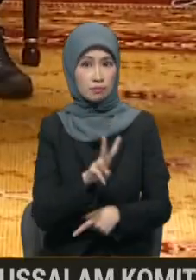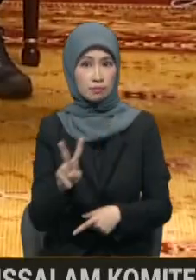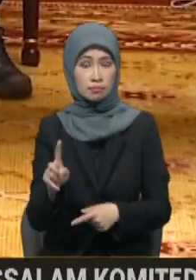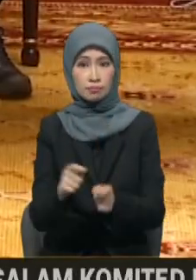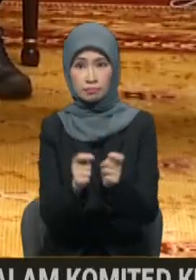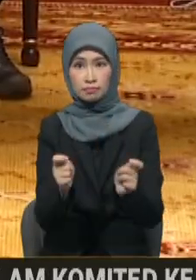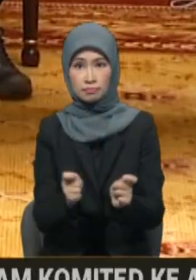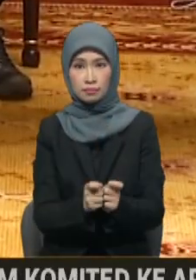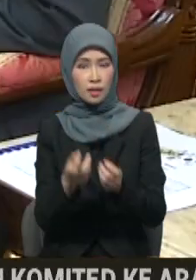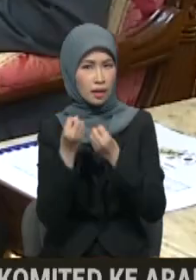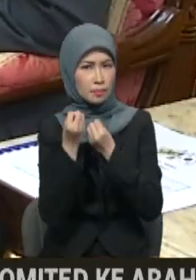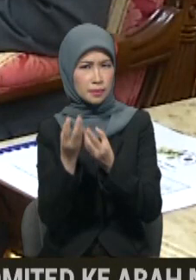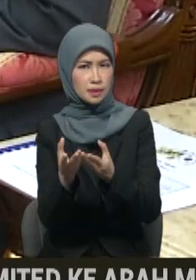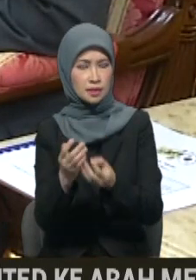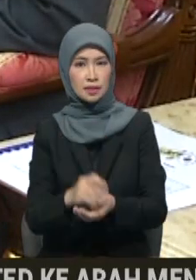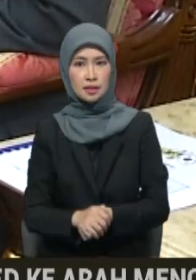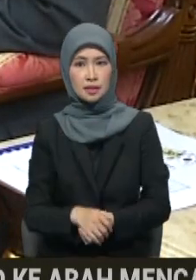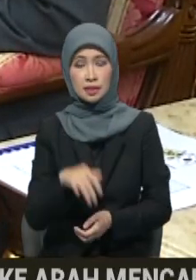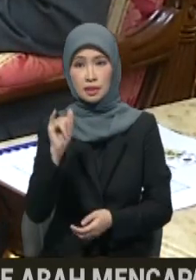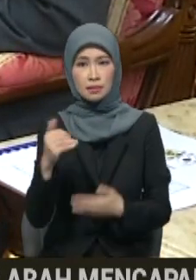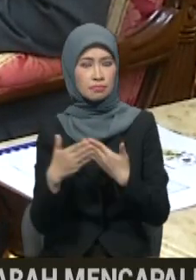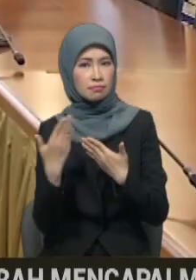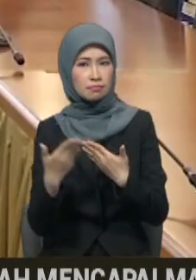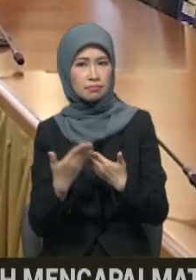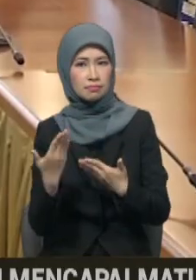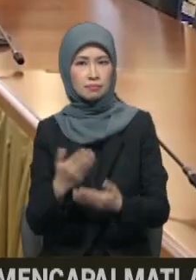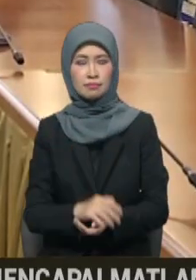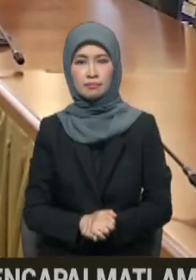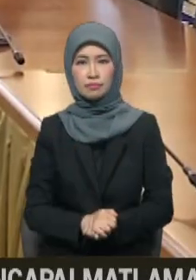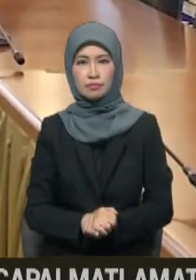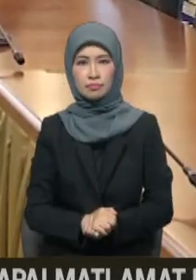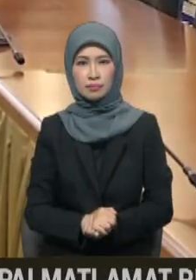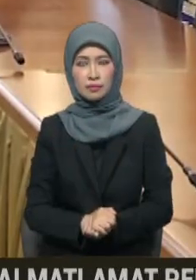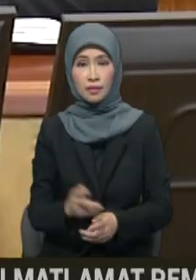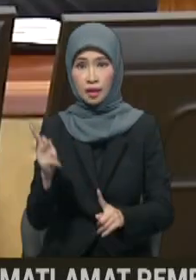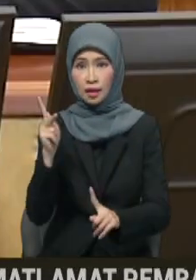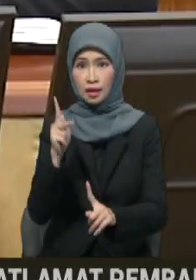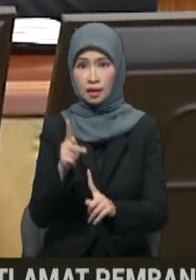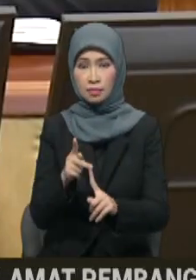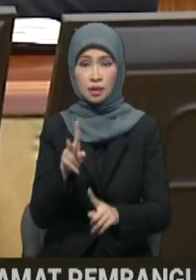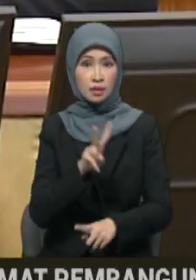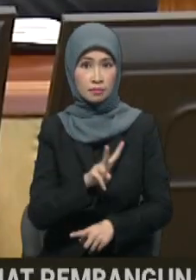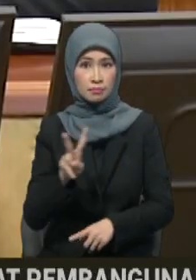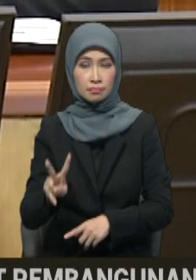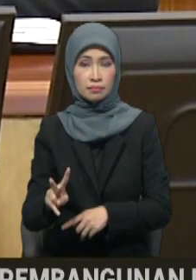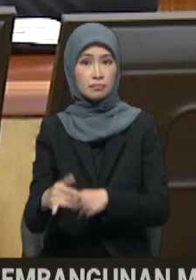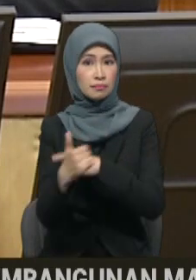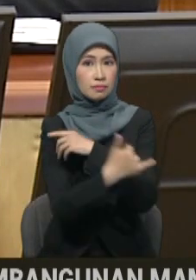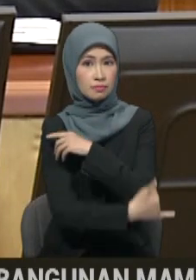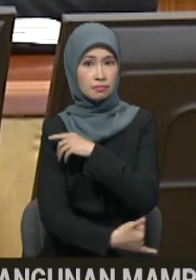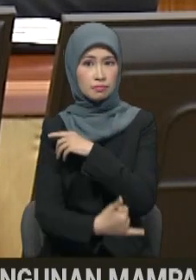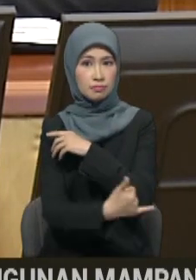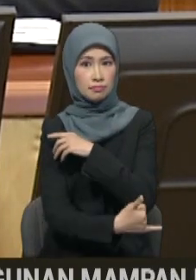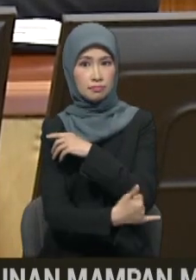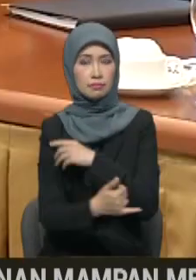perkongsian maklumat berkenaan amalan terbaik bidang-bidang yang menjadi keprihatinan kepada kedua-dua negara inisiatif